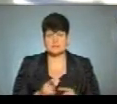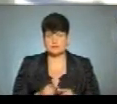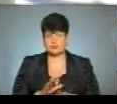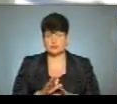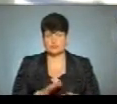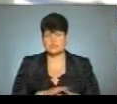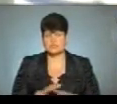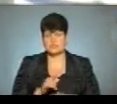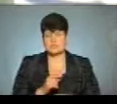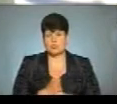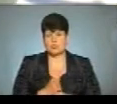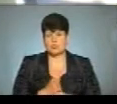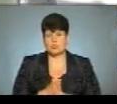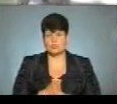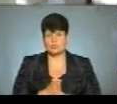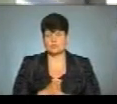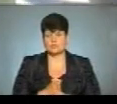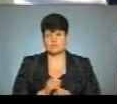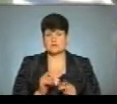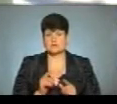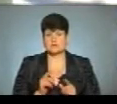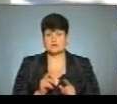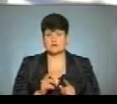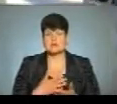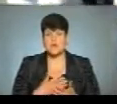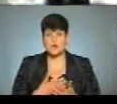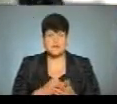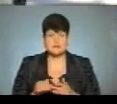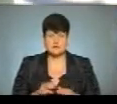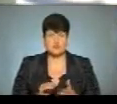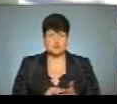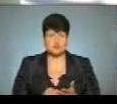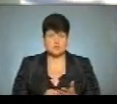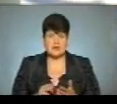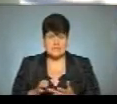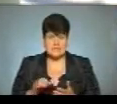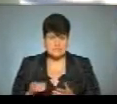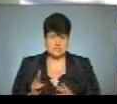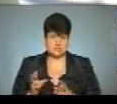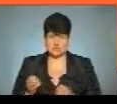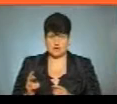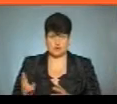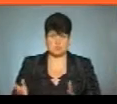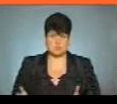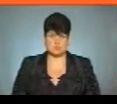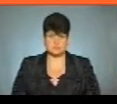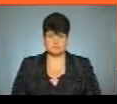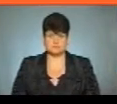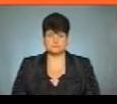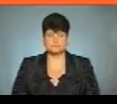буде за ним виконувати роботу ні таку, як ми мали виконувати, ні громадські діячі, ні журналісти, ні ще хтось.